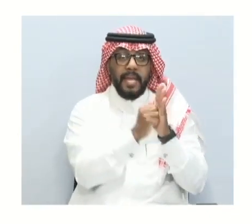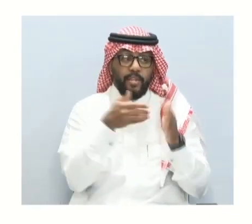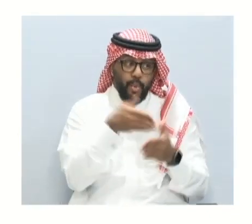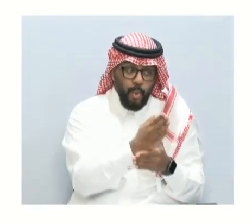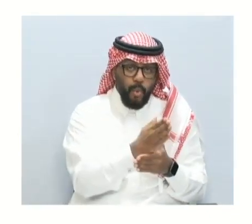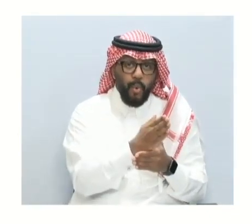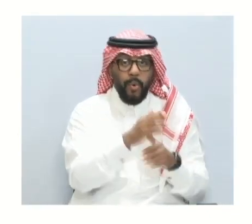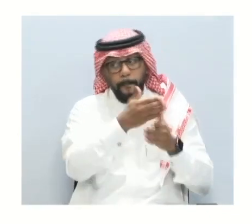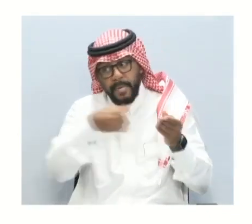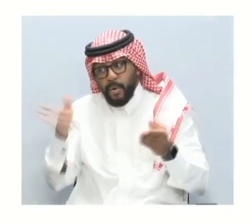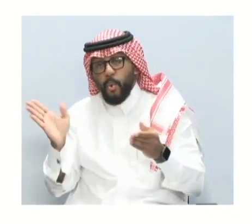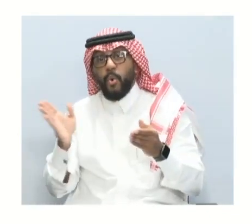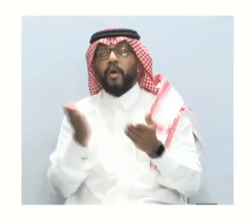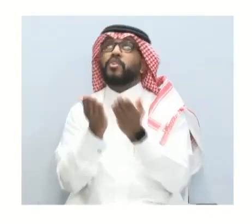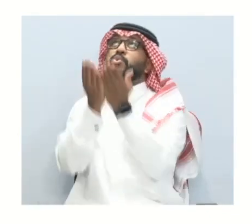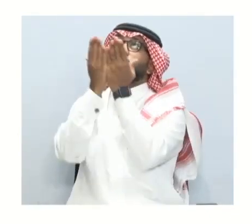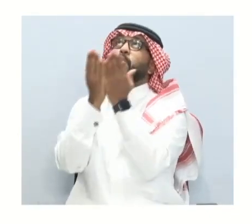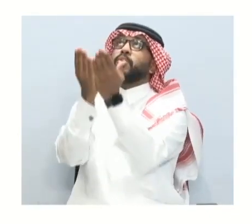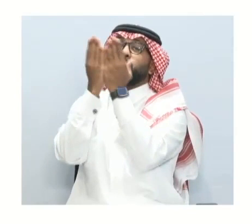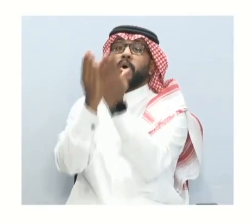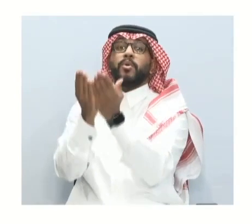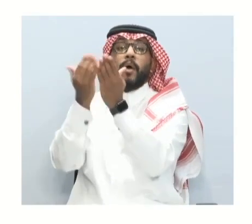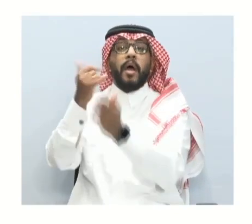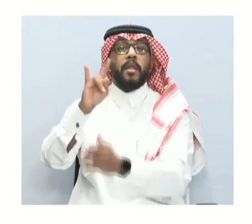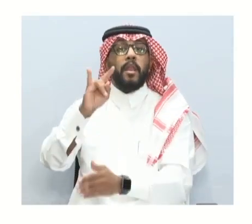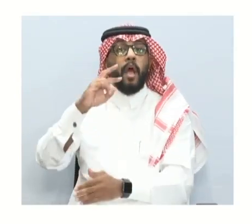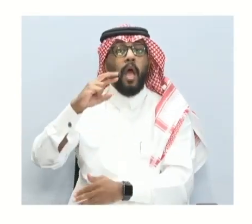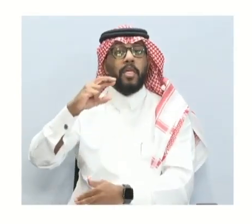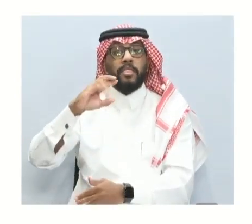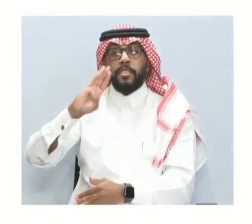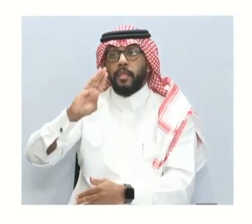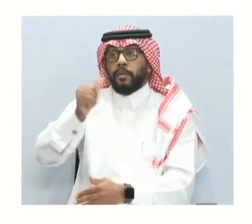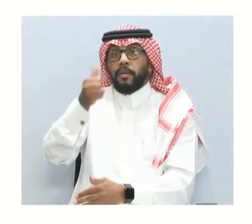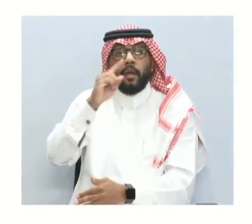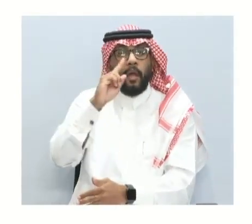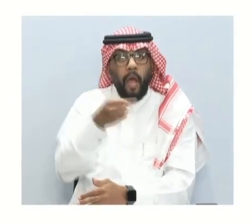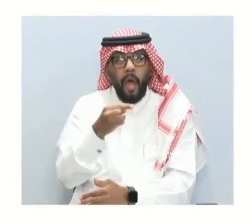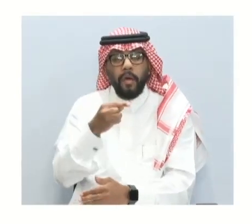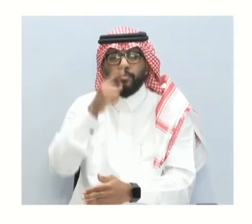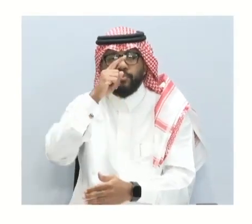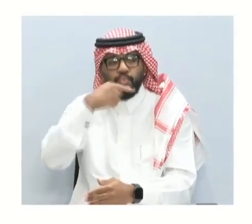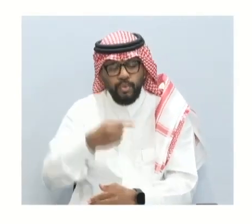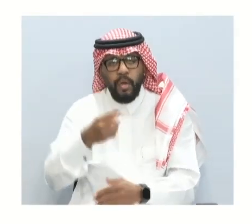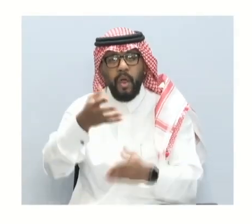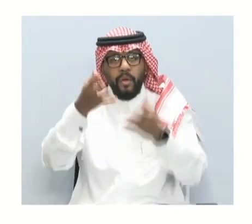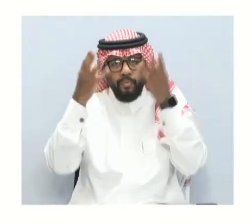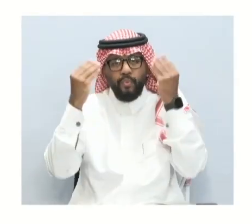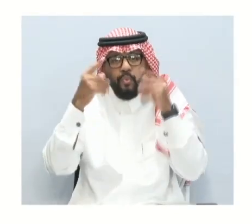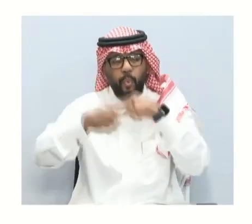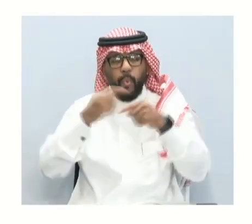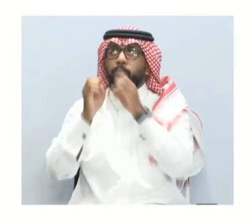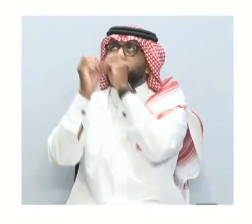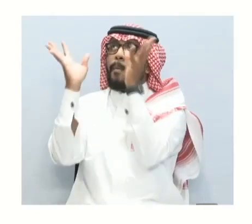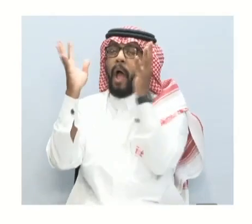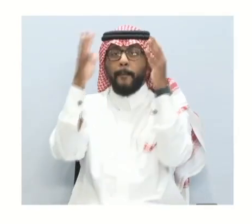نحفظ هذه الامور لكي يحفظنا الله سبحانه وتعالى اذكار الصباح والمساء ياخذ الانسان كتيب صغير ويبدا يقرا هذه الاذكار كل صباح